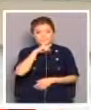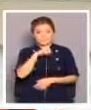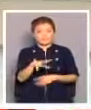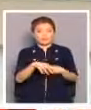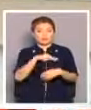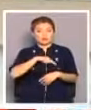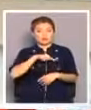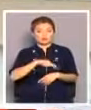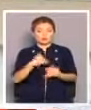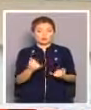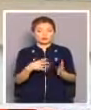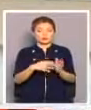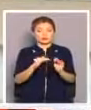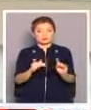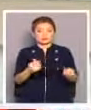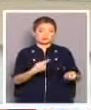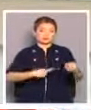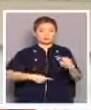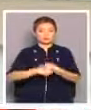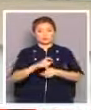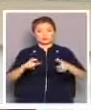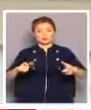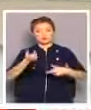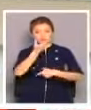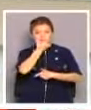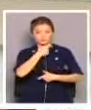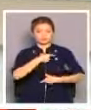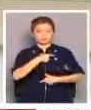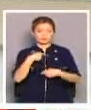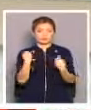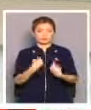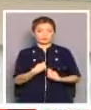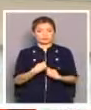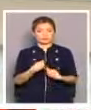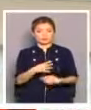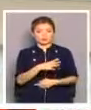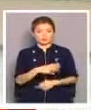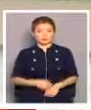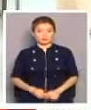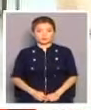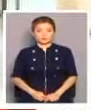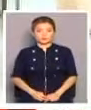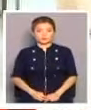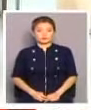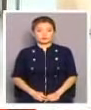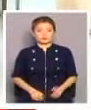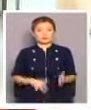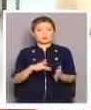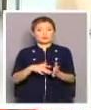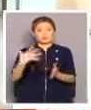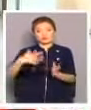бірлесе жұмыстың арқасында 9 оқушымызда бүгінгі таңда кимешек орамалдарын шешіп сабақта отыр. Қала бойынша